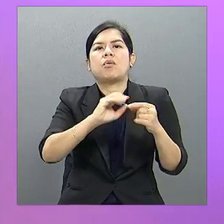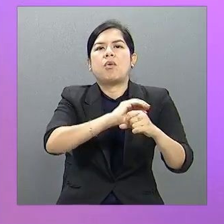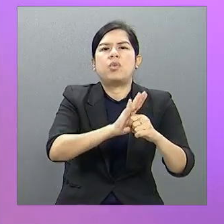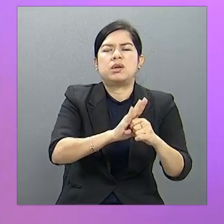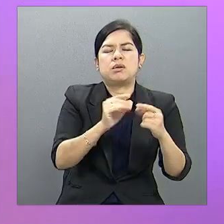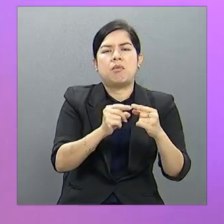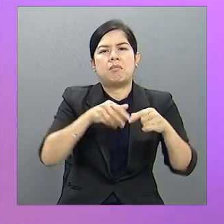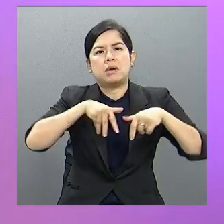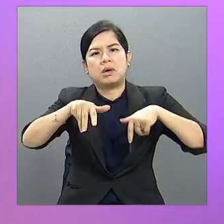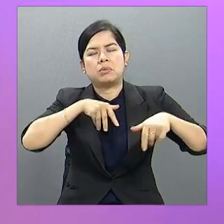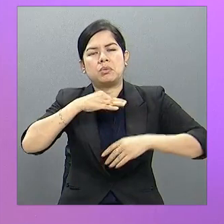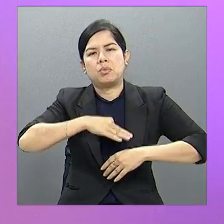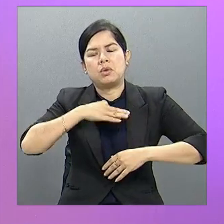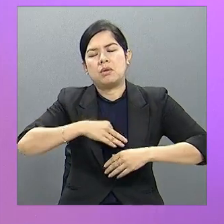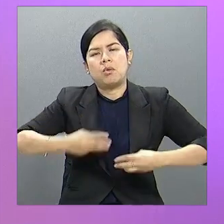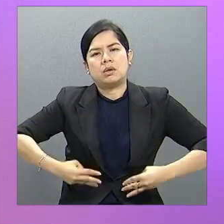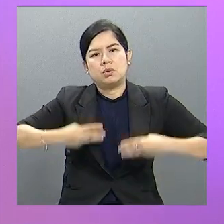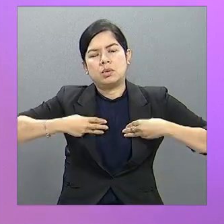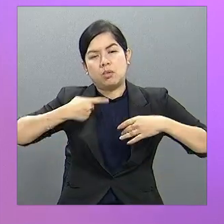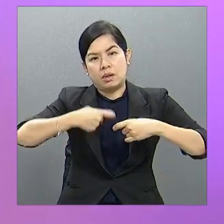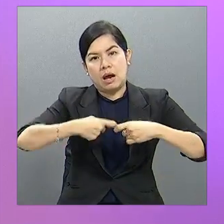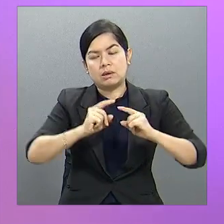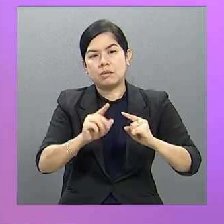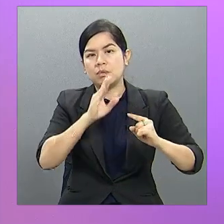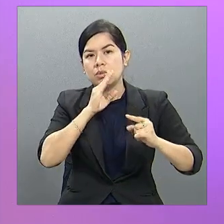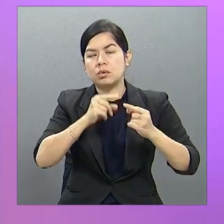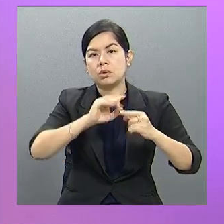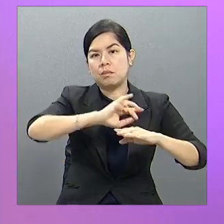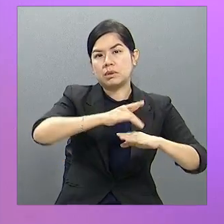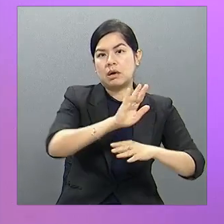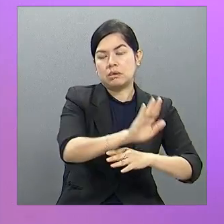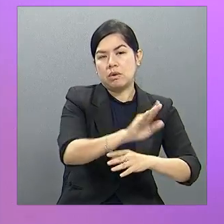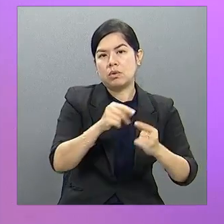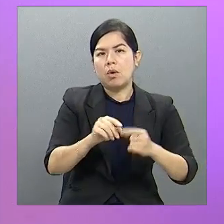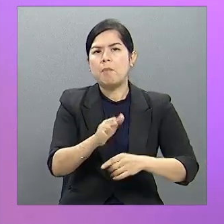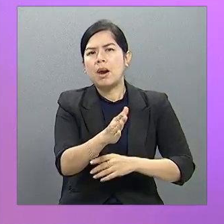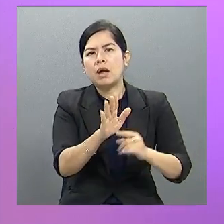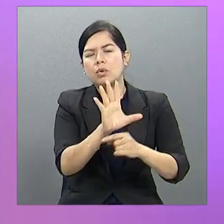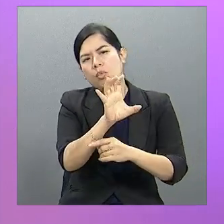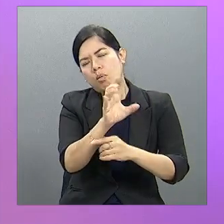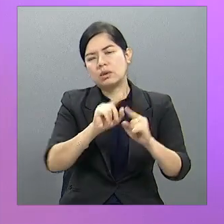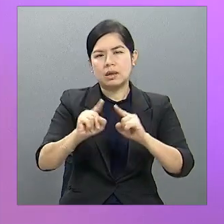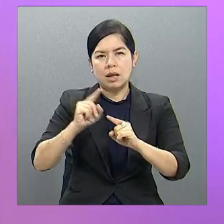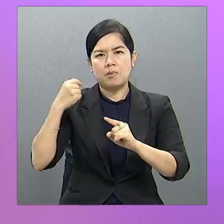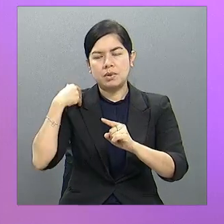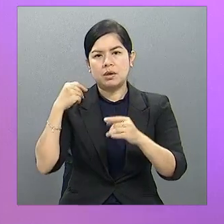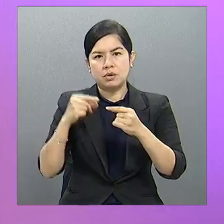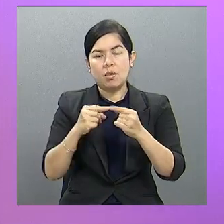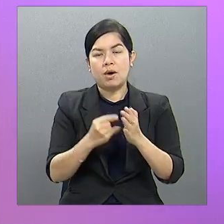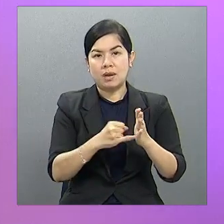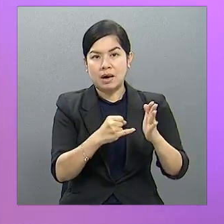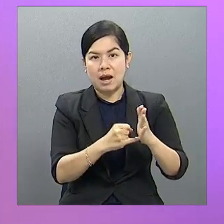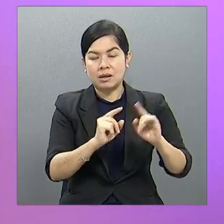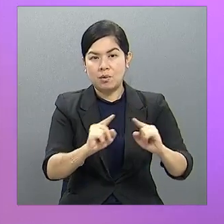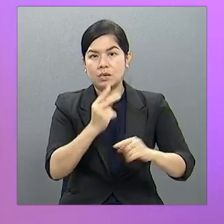ากแต่สำหรับพวกสัตว์น้ำสัตว์ทะเลนั้นเนี่ยสามารถใช้ชีวิตได้ง่ายมากยิ่งขึ้นเพื่อเป็นการตอกย้ำนะครับแล้วก็เห็นถึงความสำคัญของระบบนิเวศธรรมชาติครับวันนี้มีเรื่อง